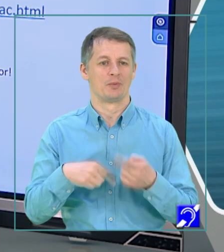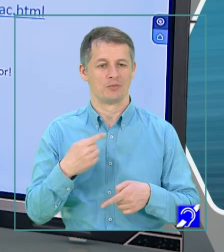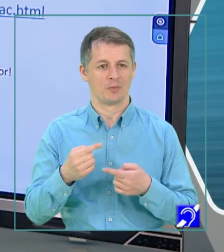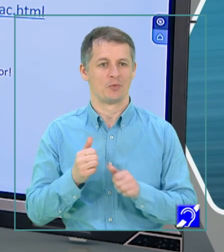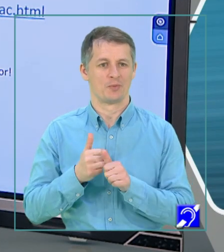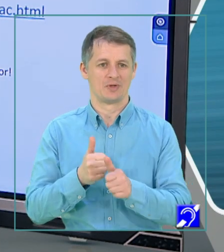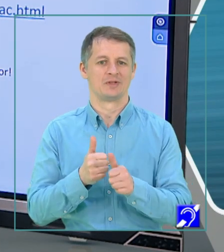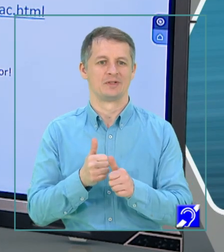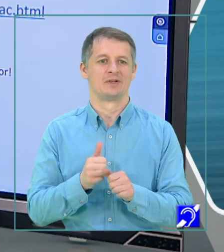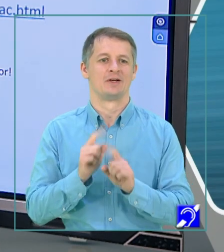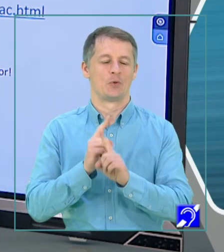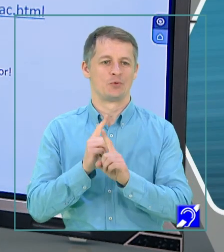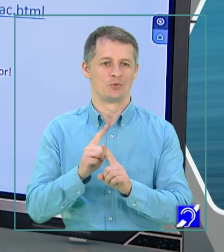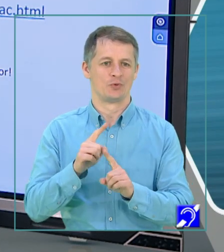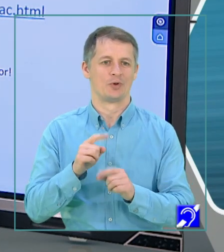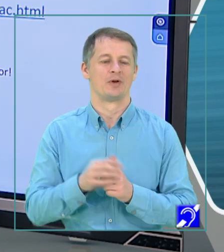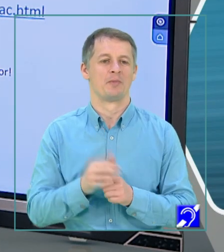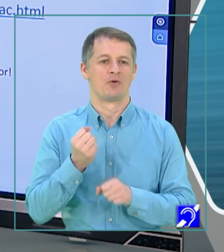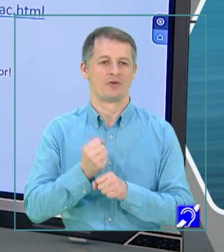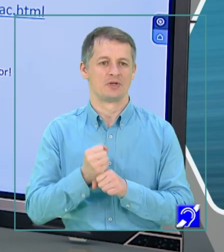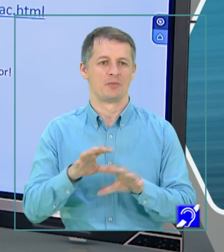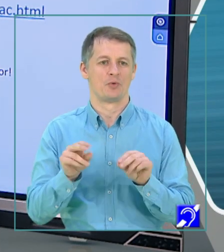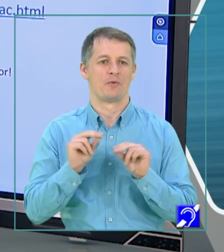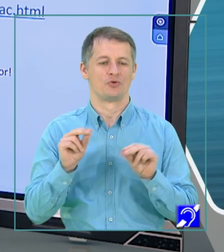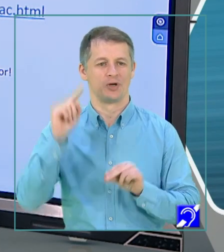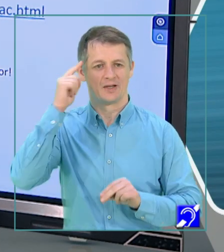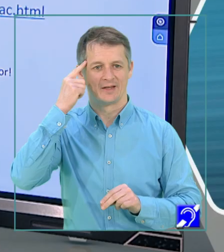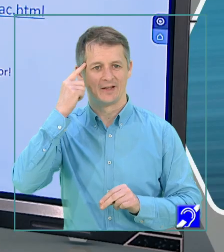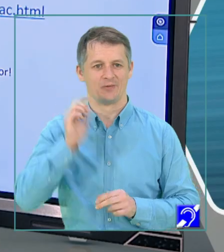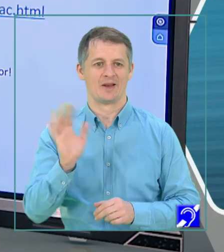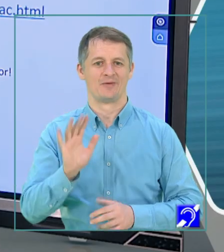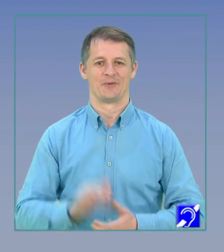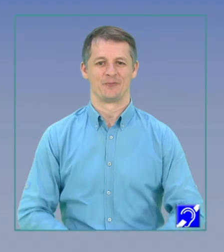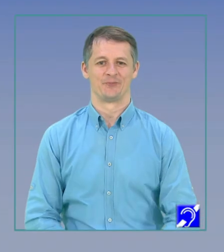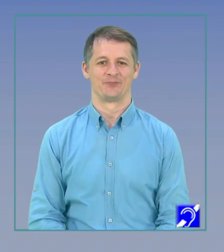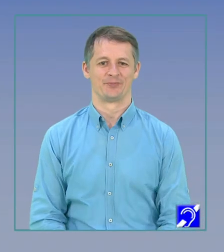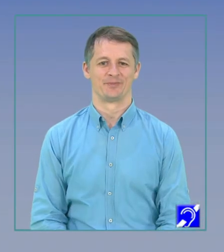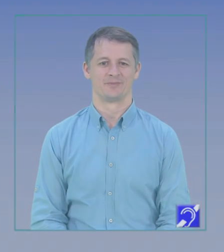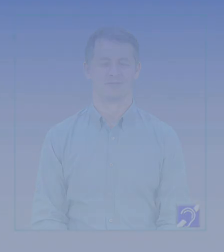matematică pentru a accesa împreună cu profesorii gândirea. Pe curând!